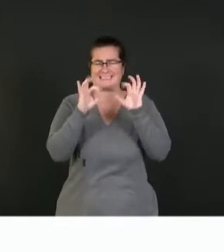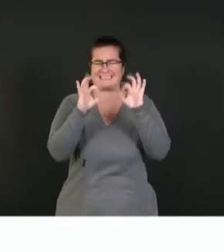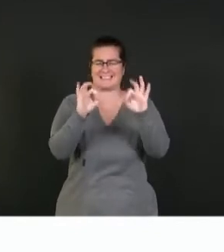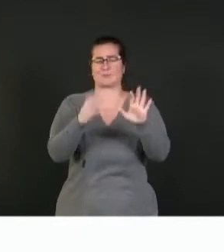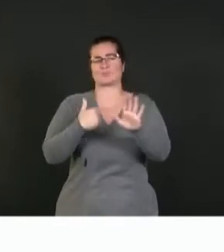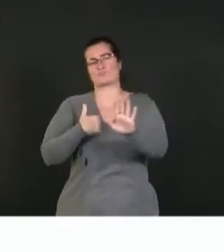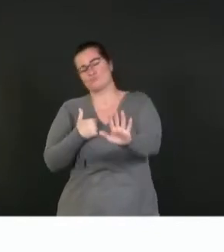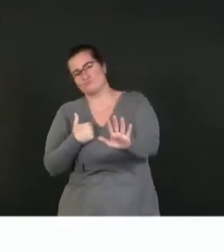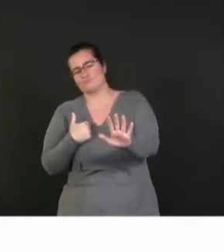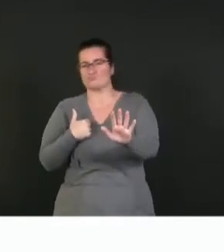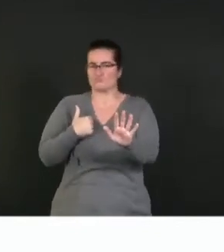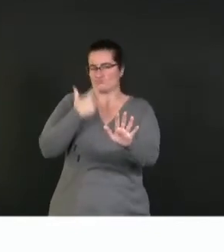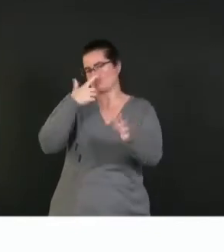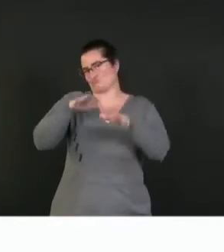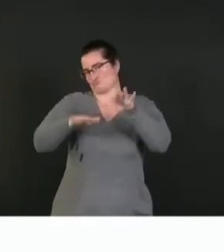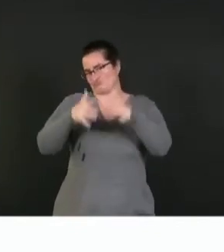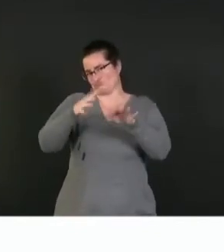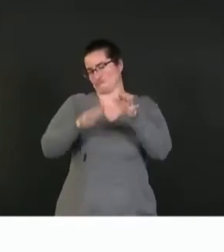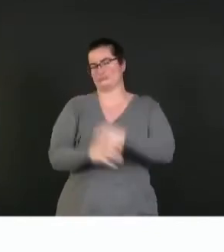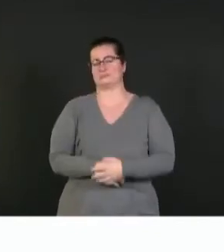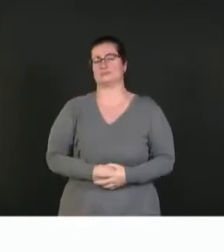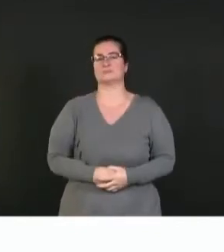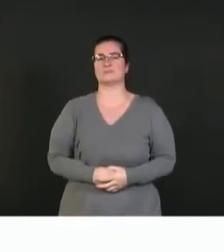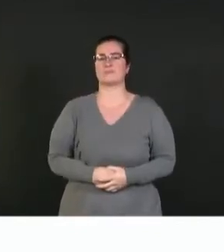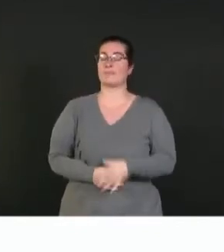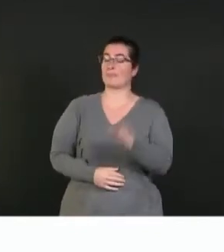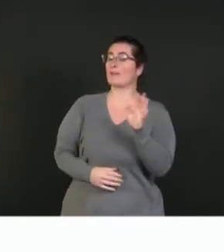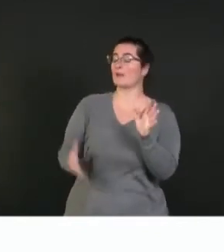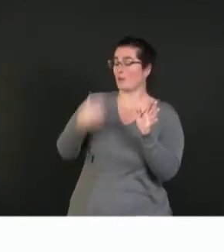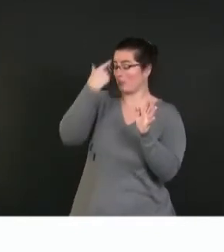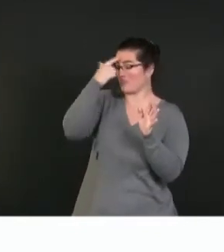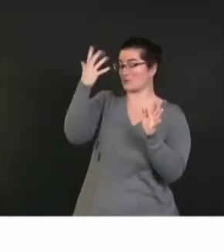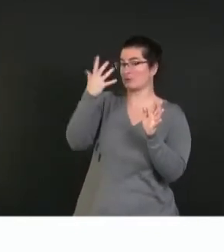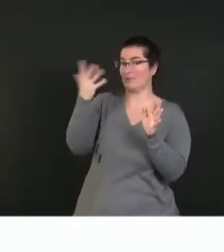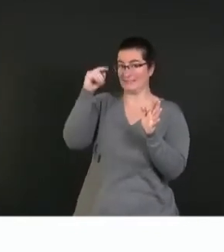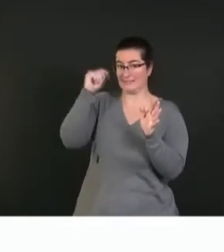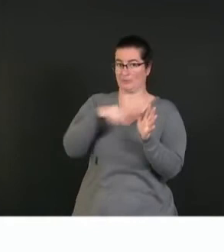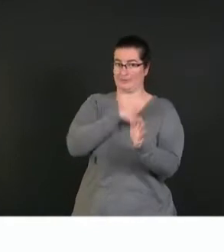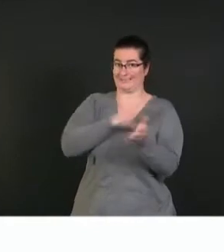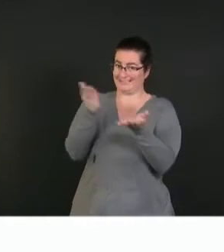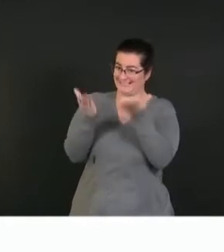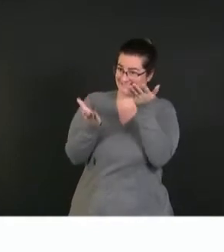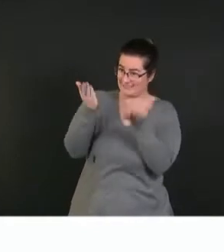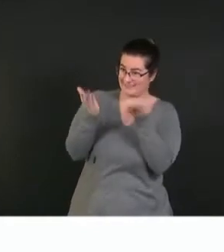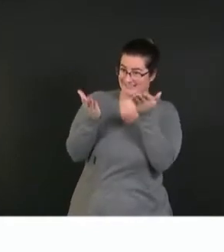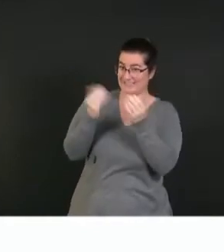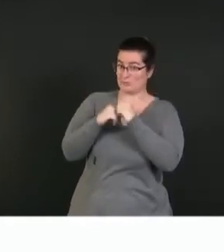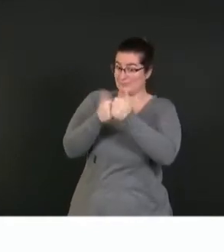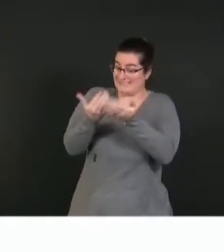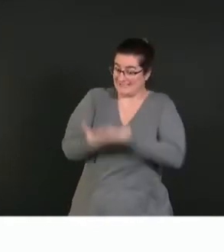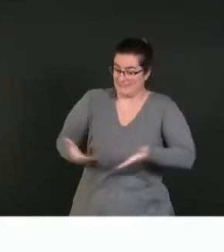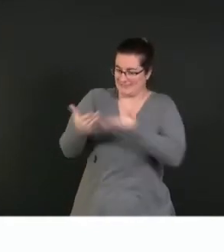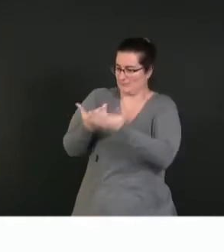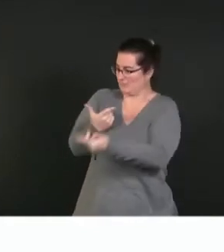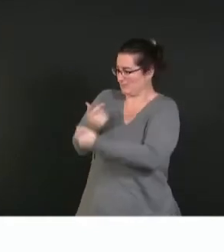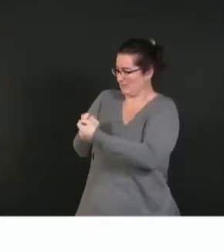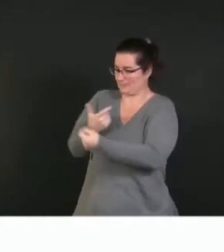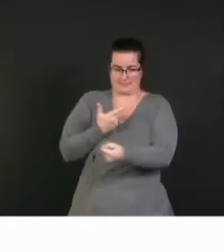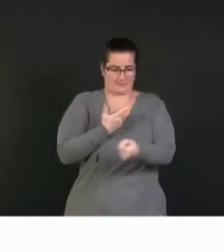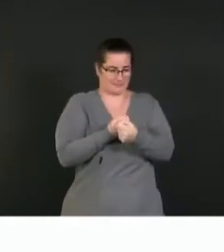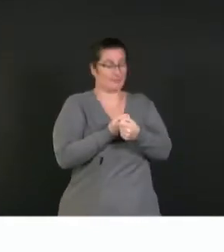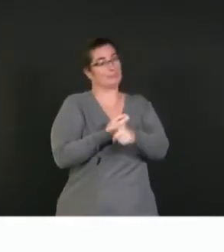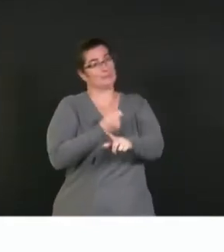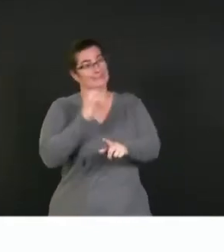ça. Donc la question qui nous réunit ne peut être appréhendée que dans une logique de sur-mesure, un travail... De situation. De c'est encore